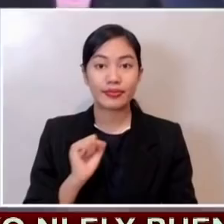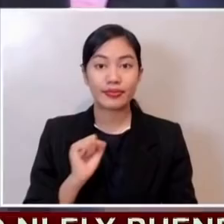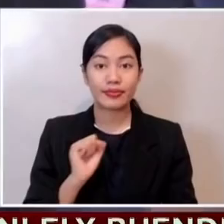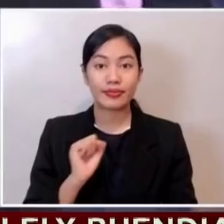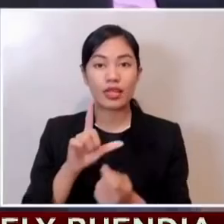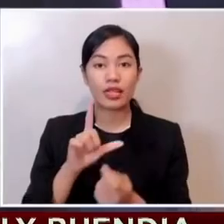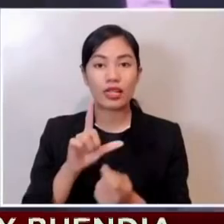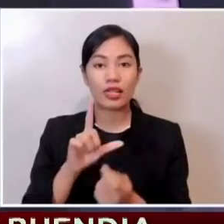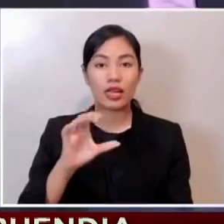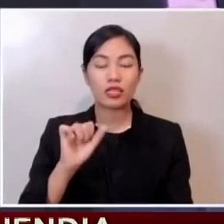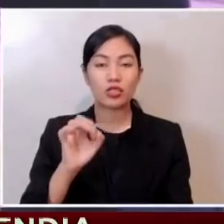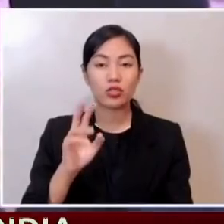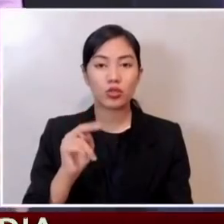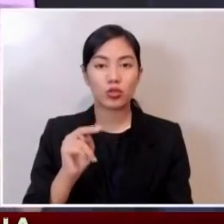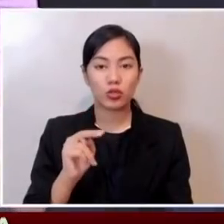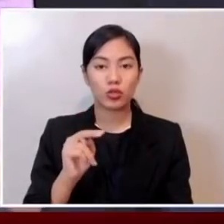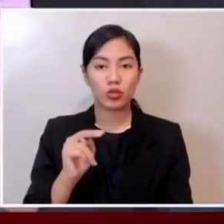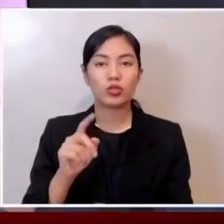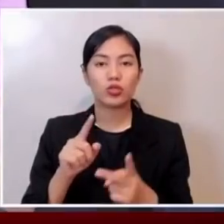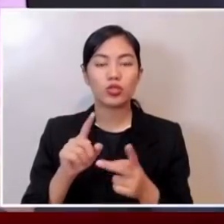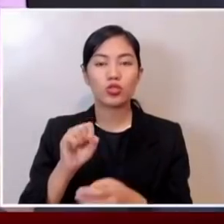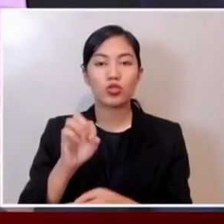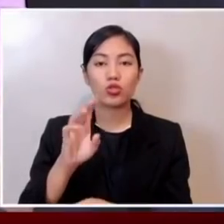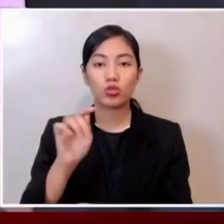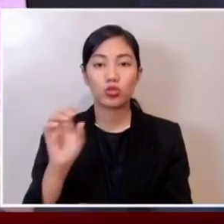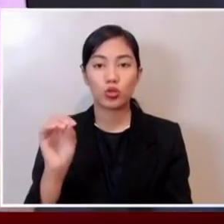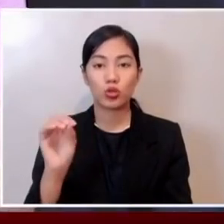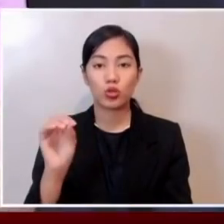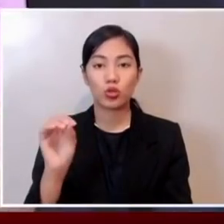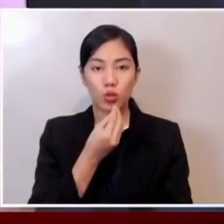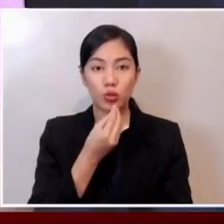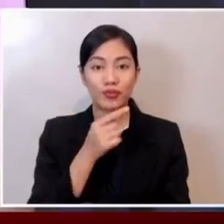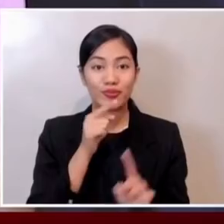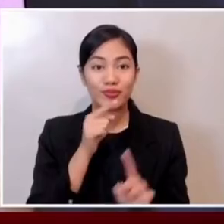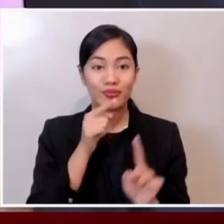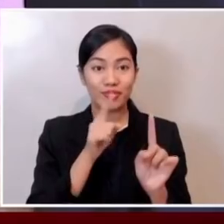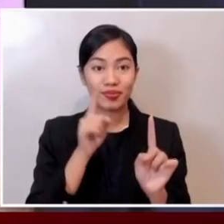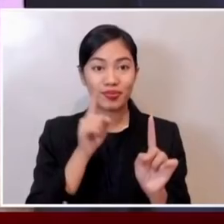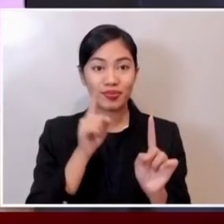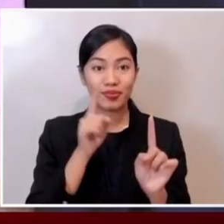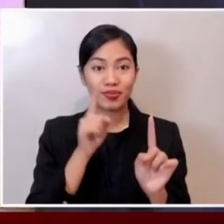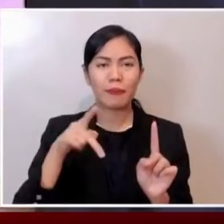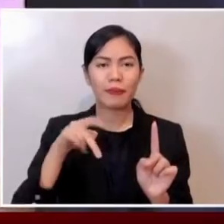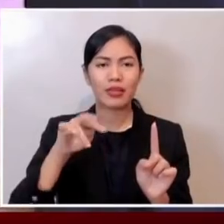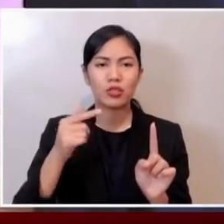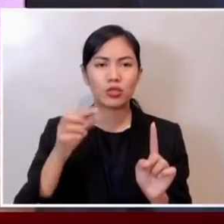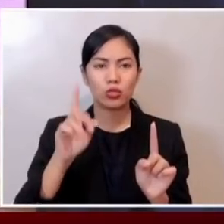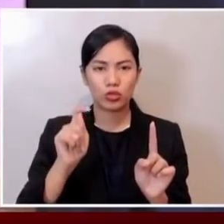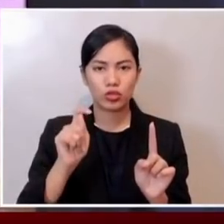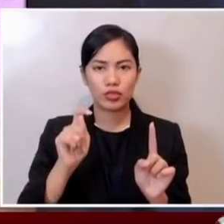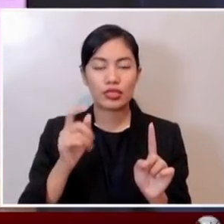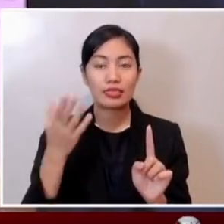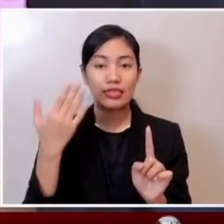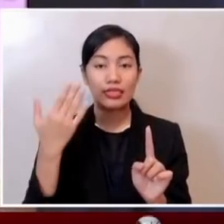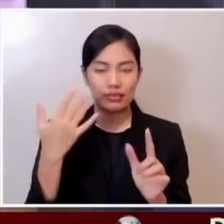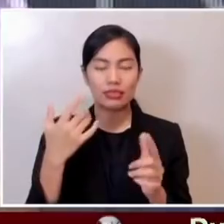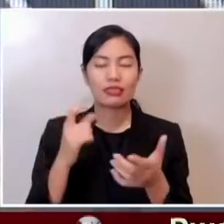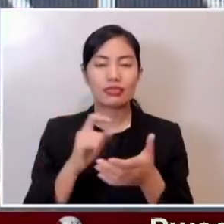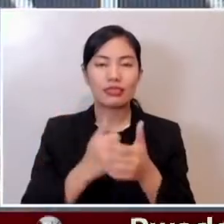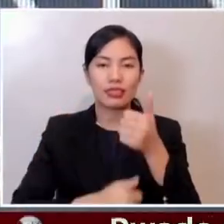Piñol, dating Agriculture Secretary ni Pangulong Duterte, at kakababa lang mula sa Mindanao Development